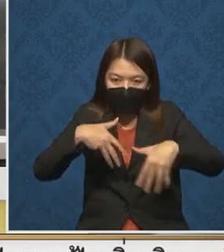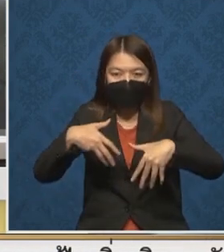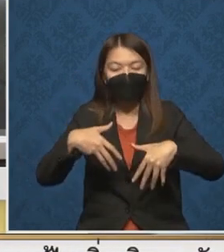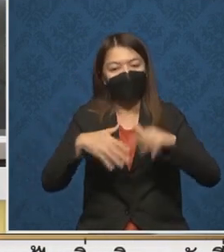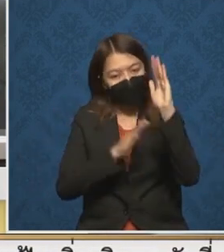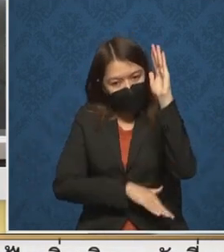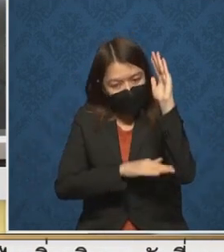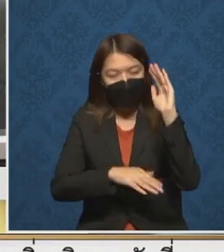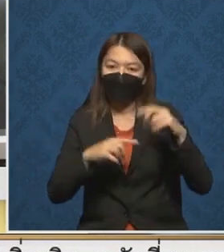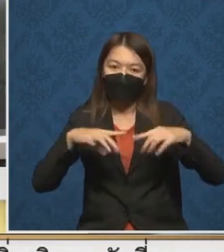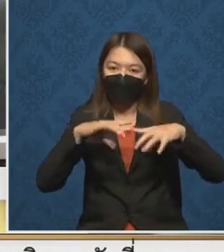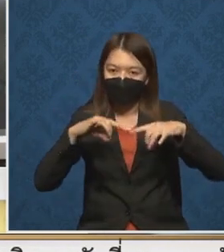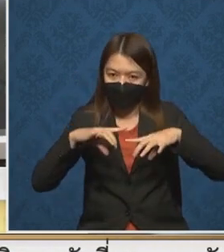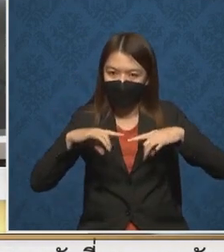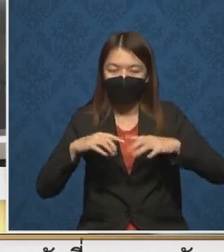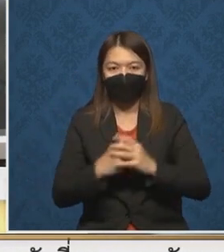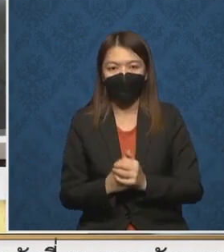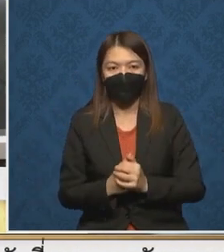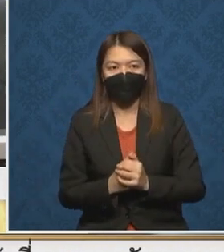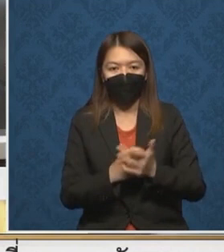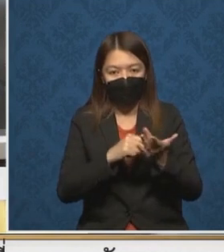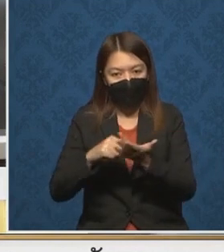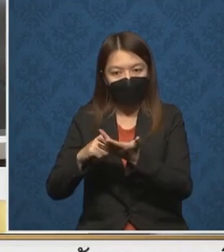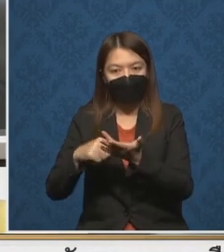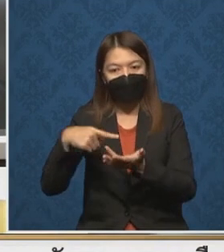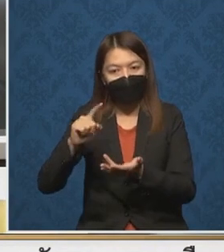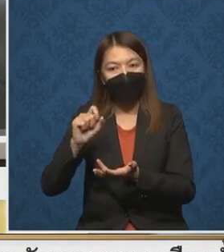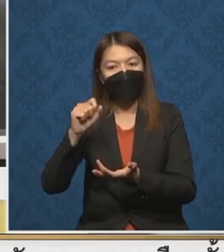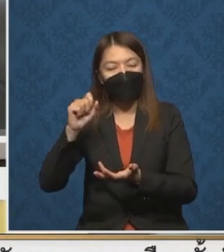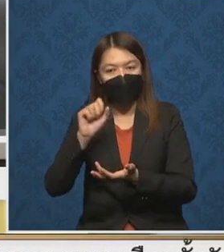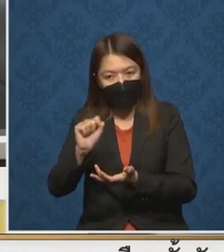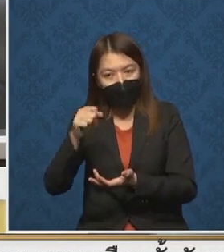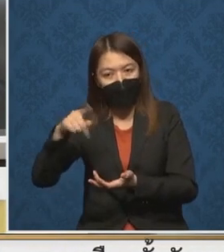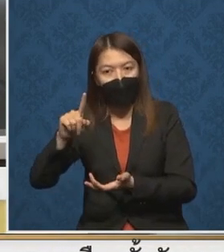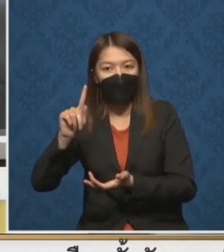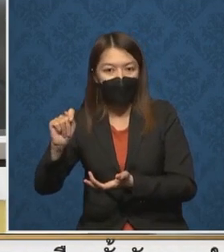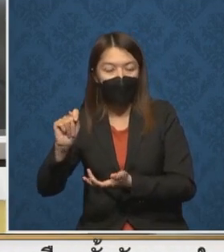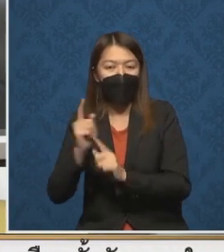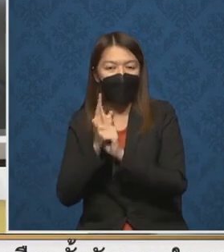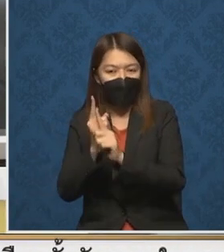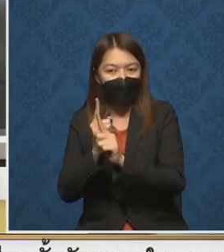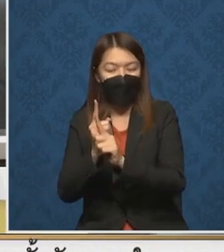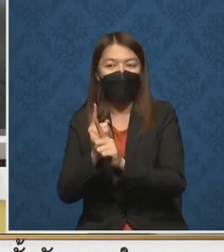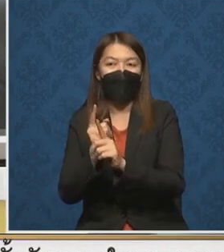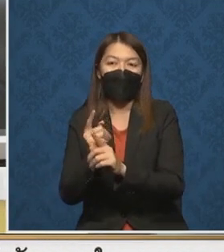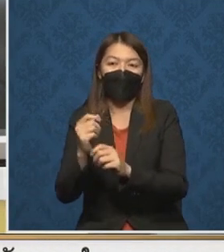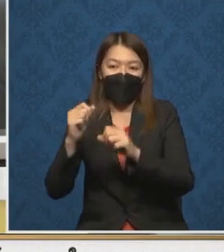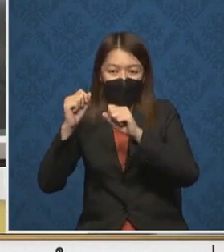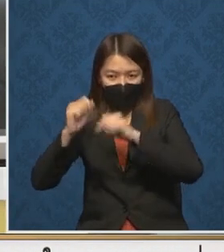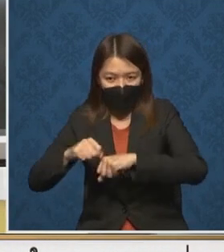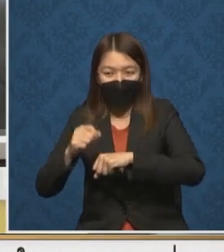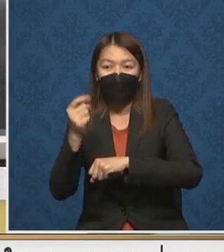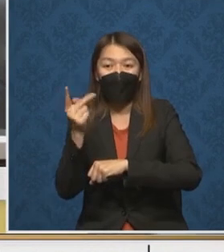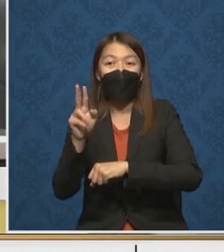ำคัญต่มาก็คอข้อเสนอข้อหนึ่ว่า สอบตอไม่ได้เดิมเินการตามมะตคอร.ม.วันที่ 7 พฤศภา 25